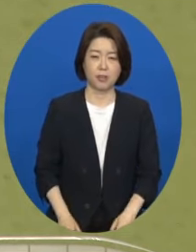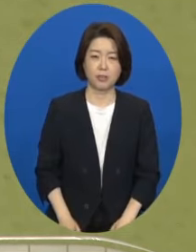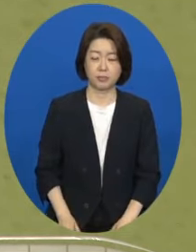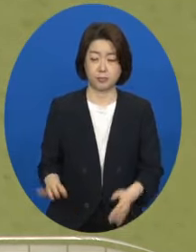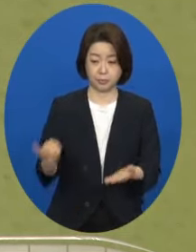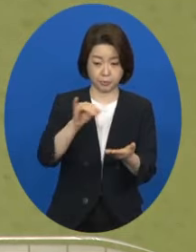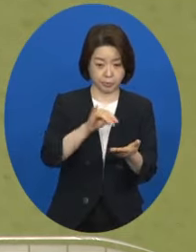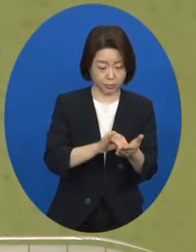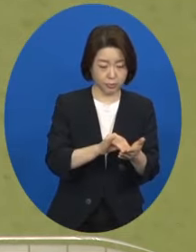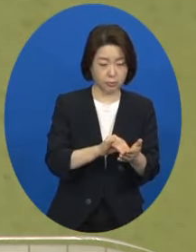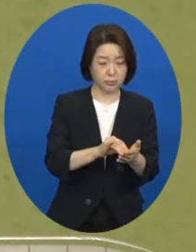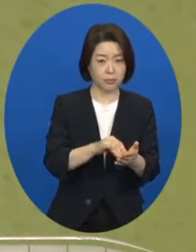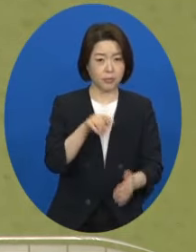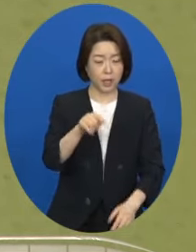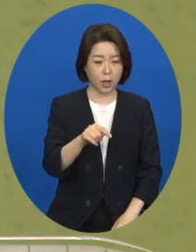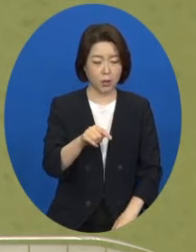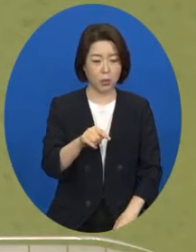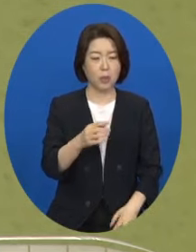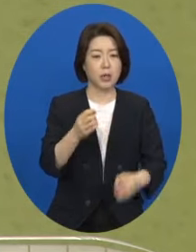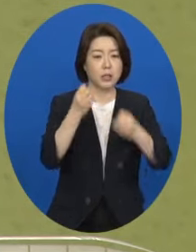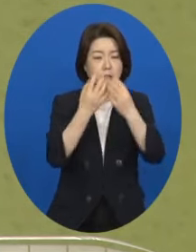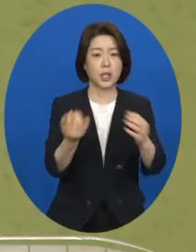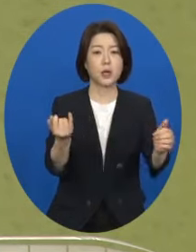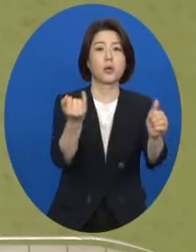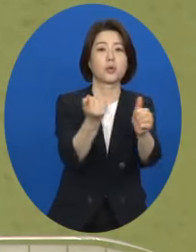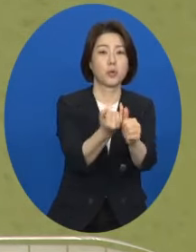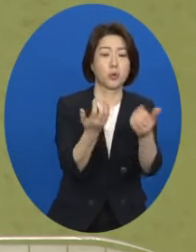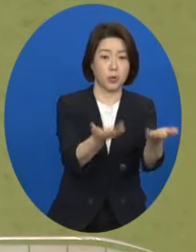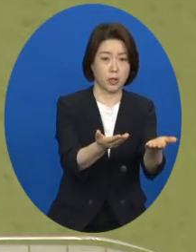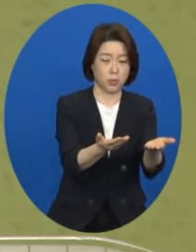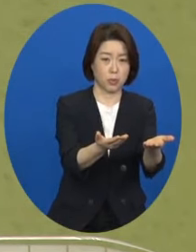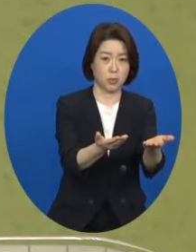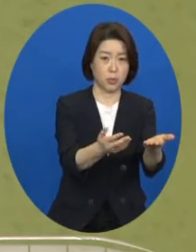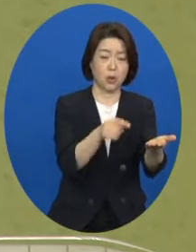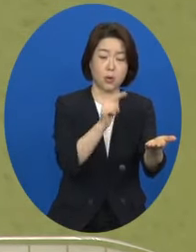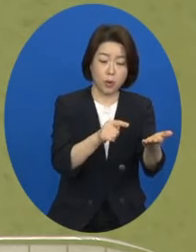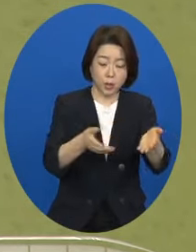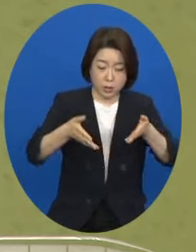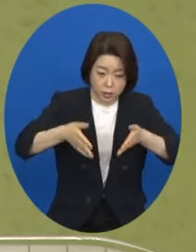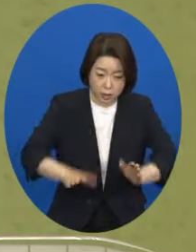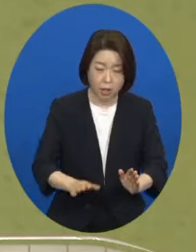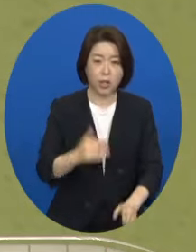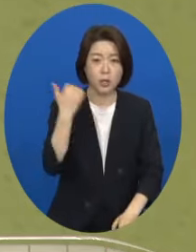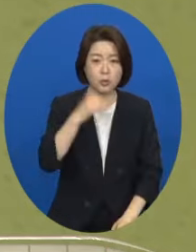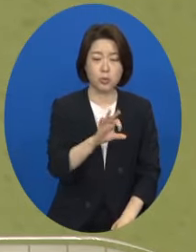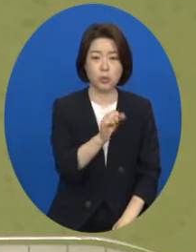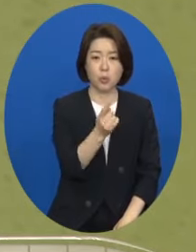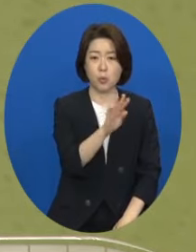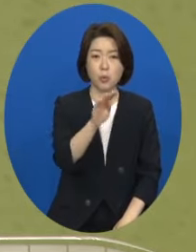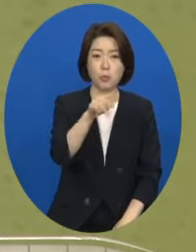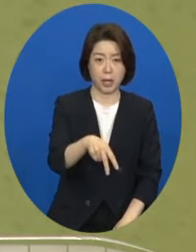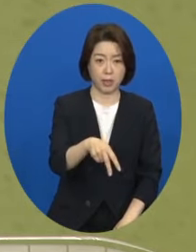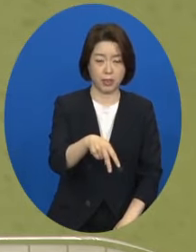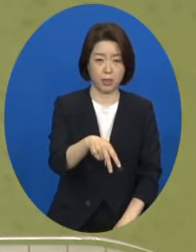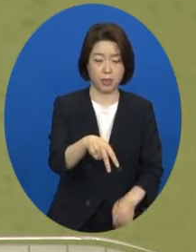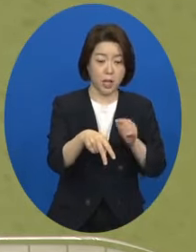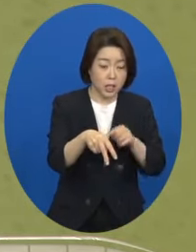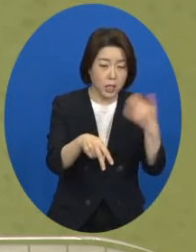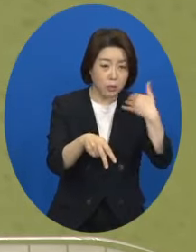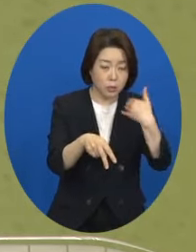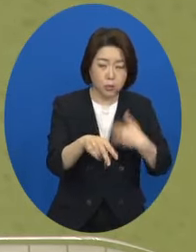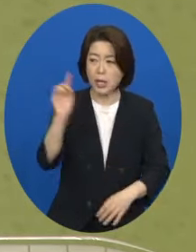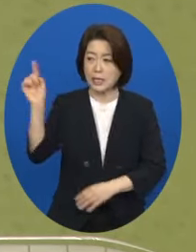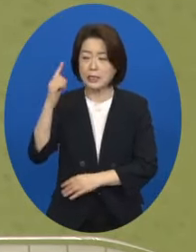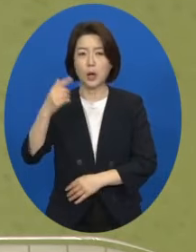룻을 받아들여서 결혼을 해서 낳은 아들이 오벳인데 오벳이 누구예요? 다윗의 친할아버지 아닙니까? 오벳의